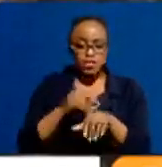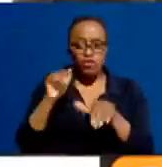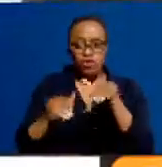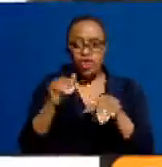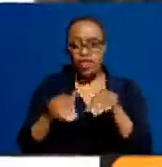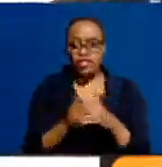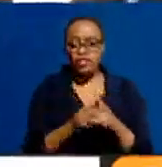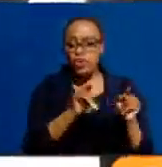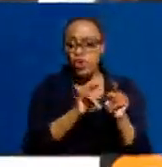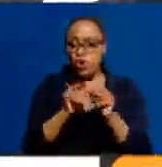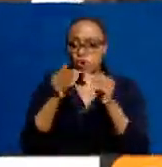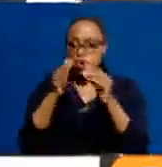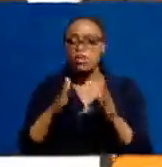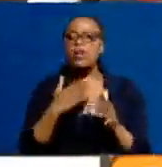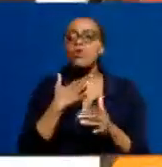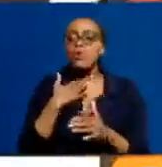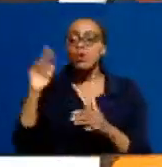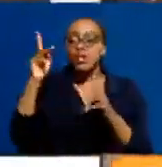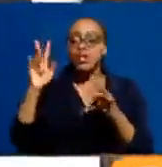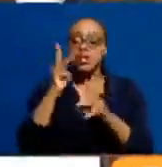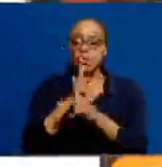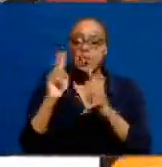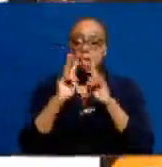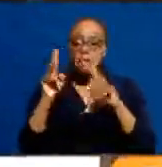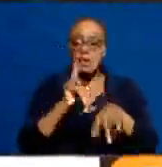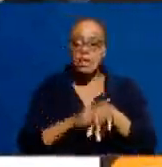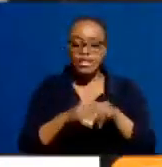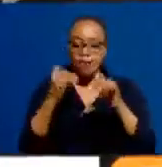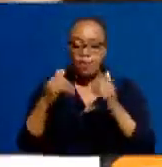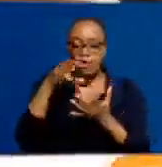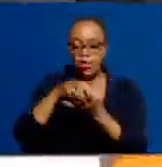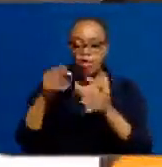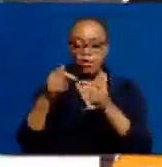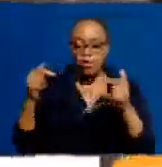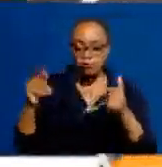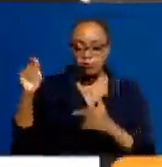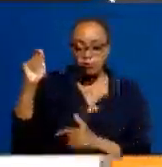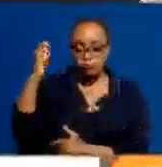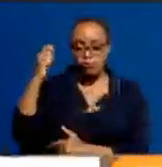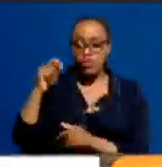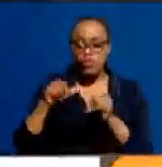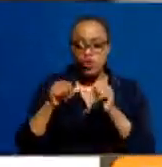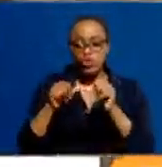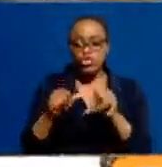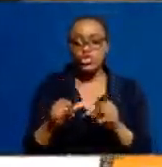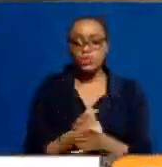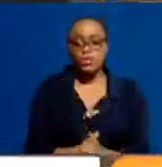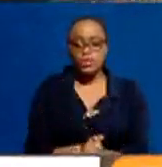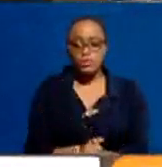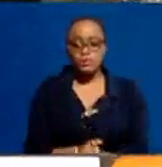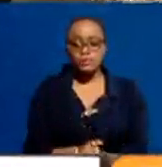Pia viongozi hao wamewataka Wakenya kudumisha amani wakati huu ambao kesi ya kupinga matokeo ya urais inaendelea.